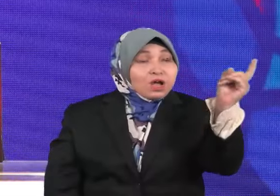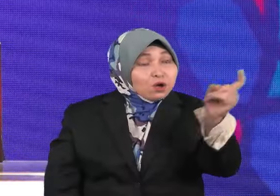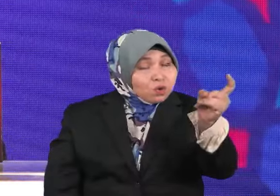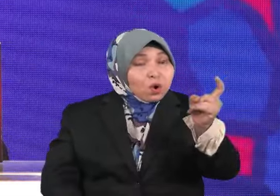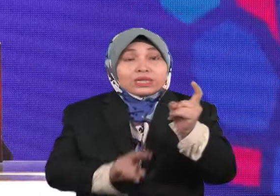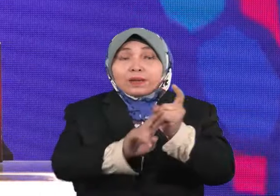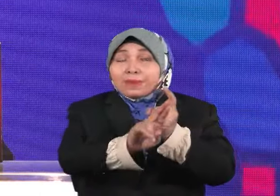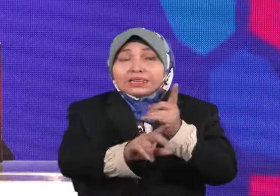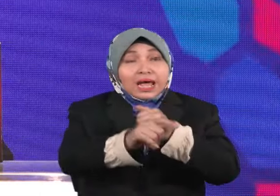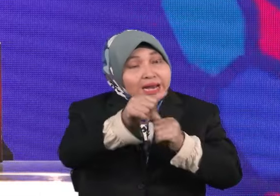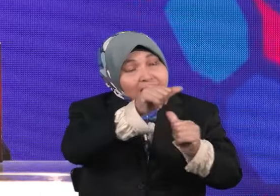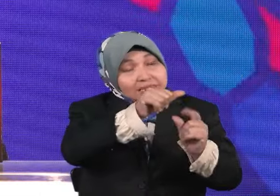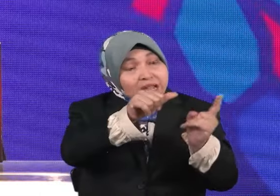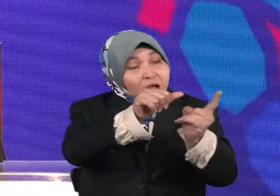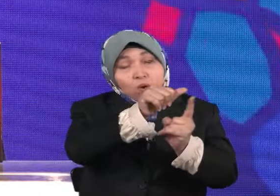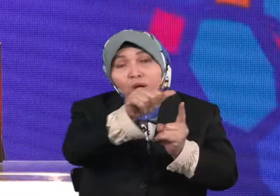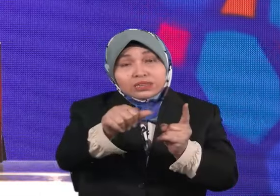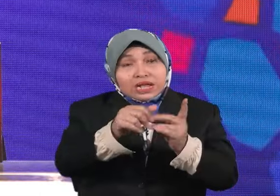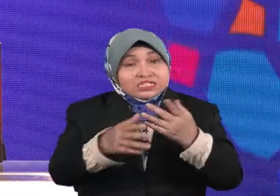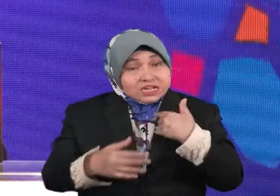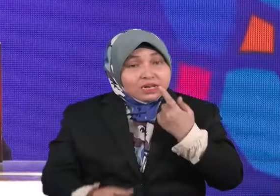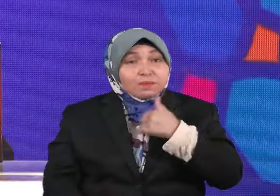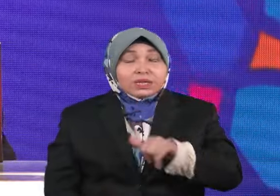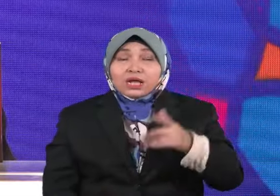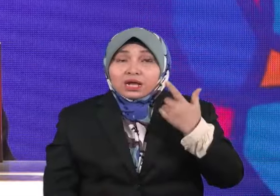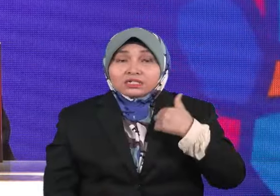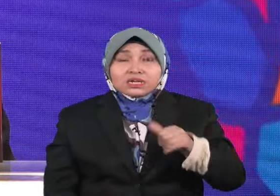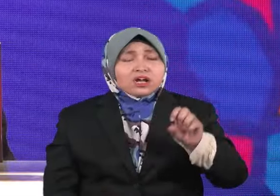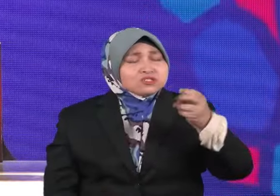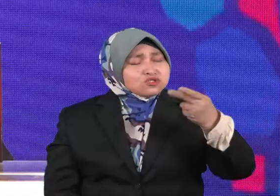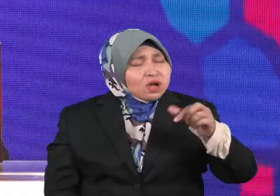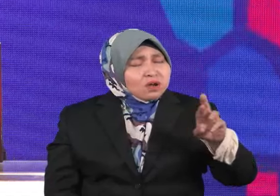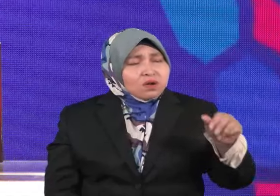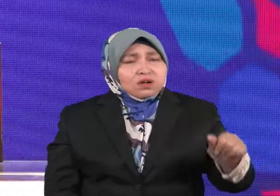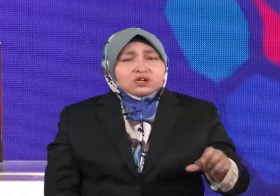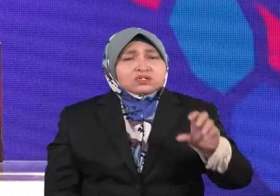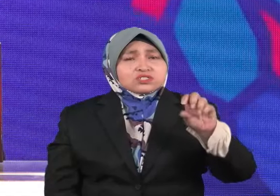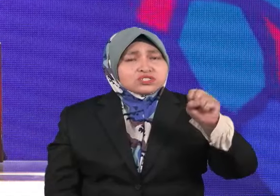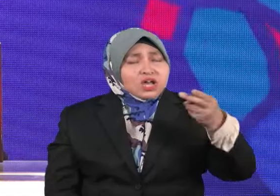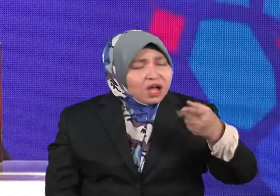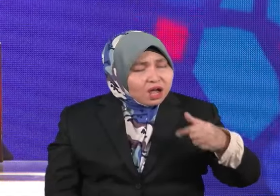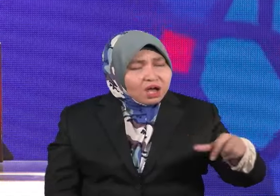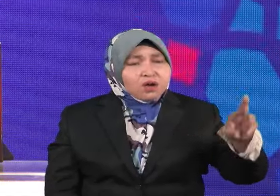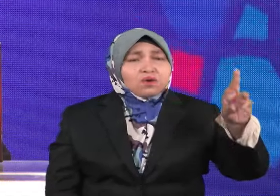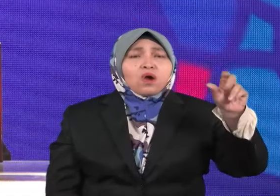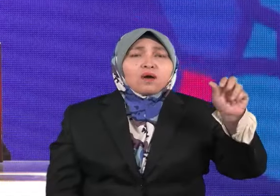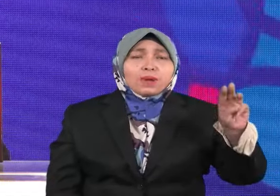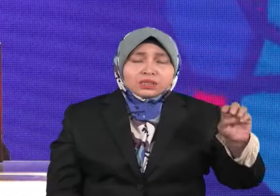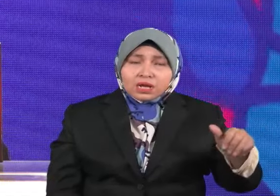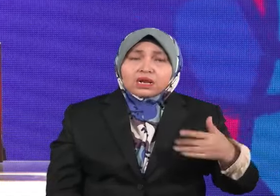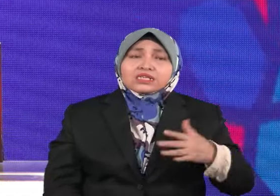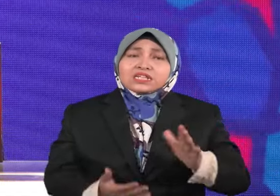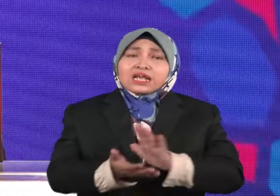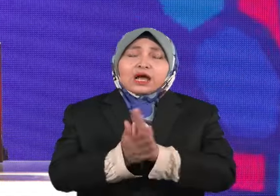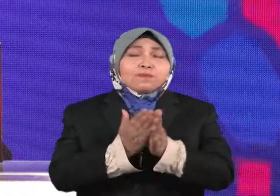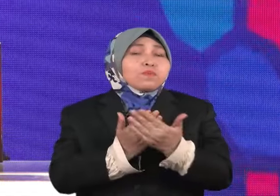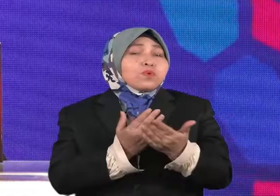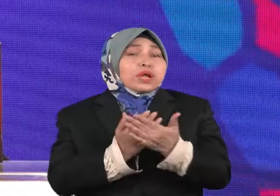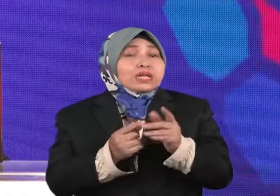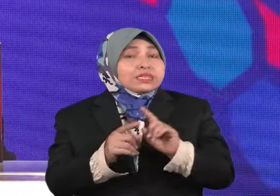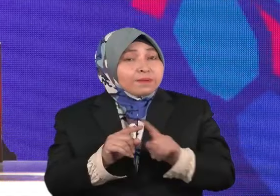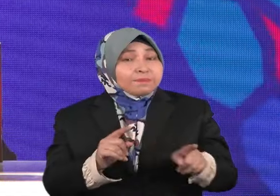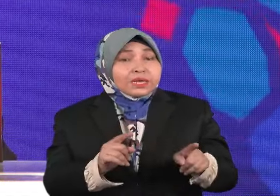depan dan bagi atas. Ada qiraat baca Safas Syahr Ramadan. Mereka jadi mudah lagi lah. Tapi